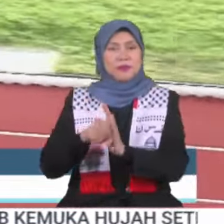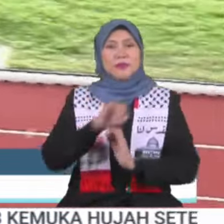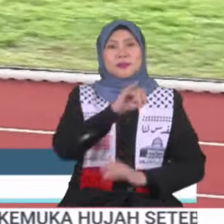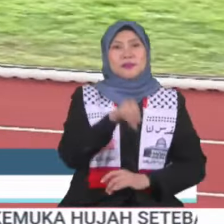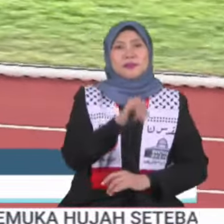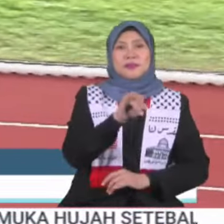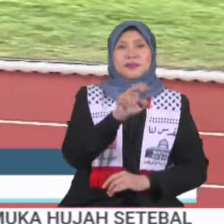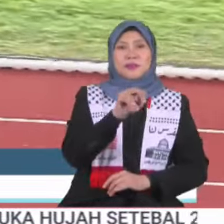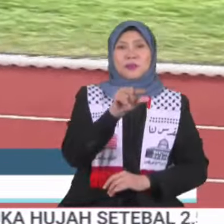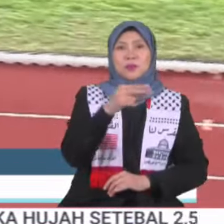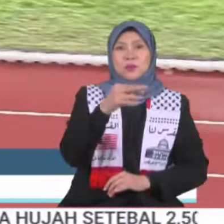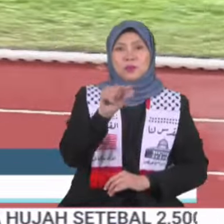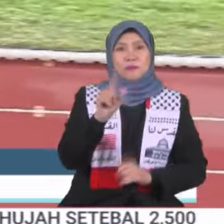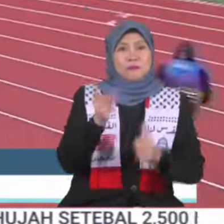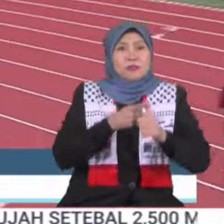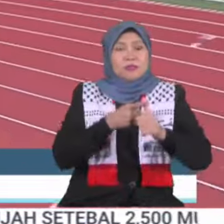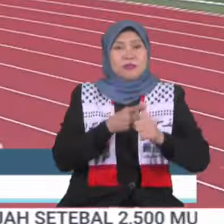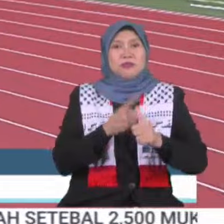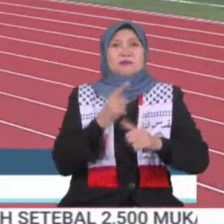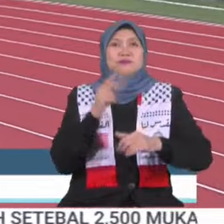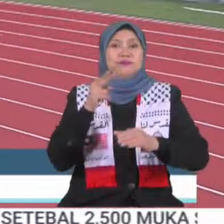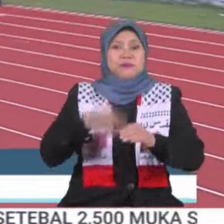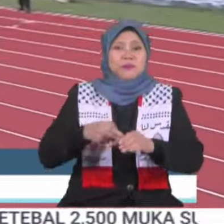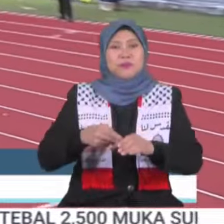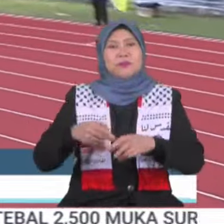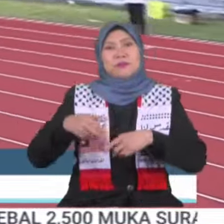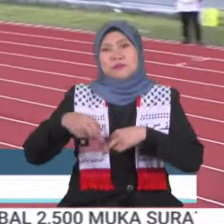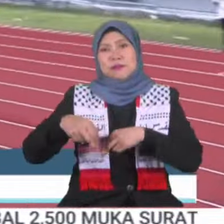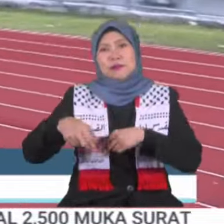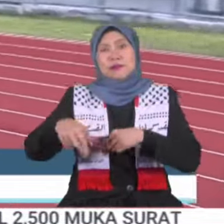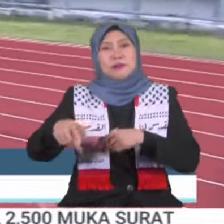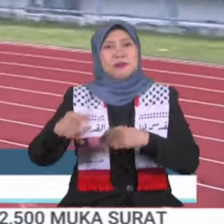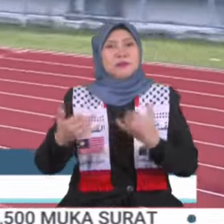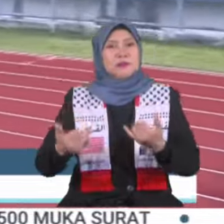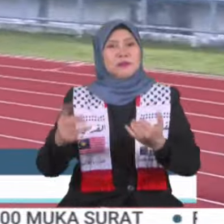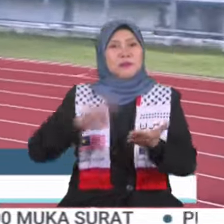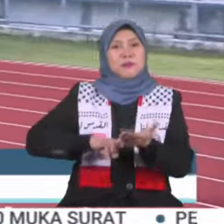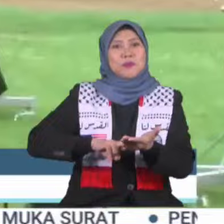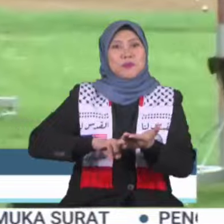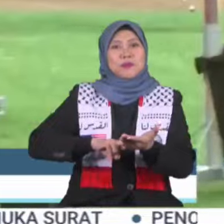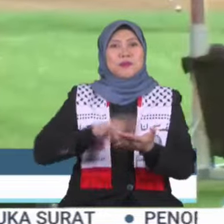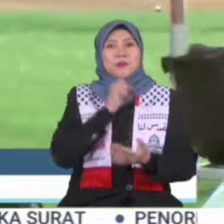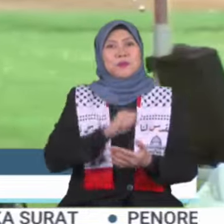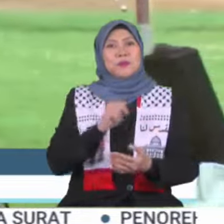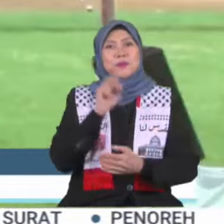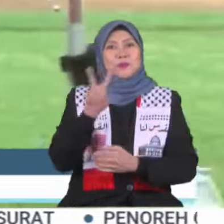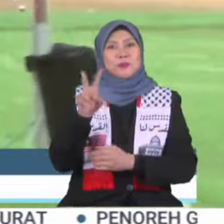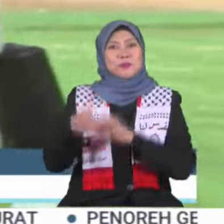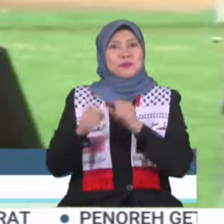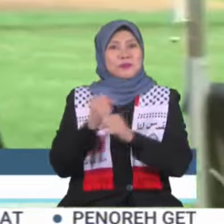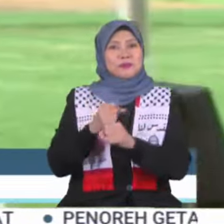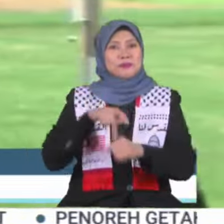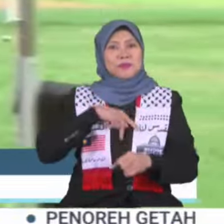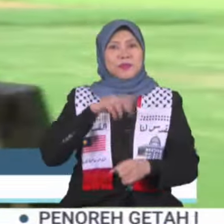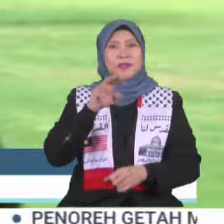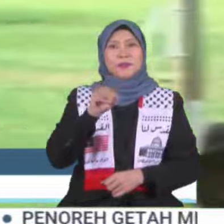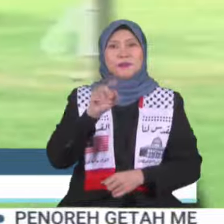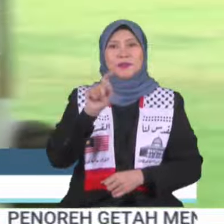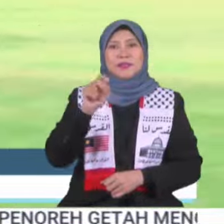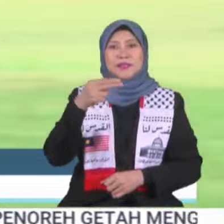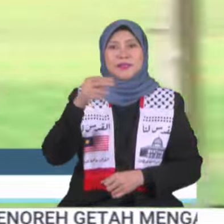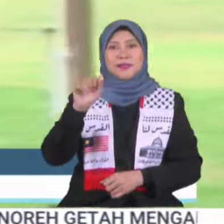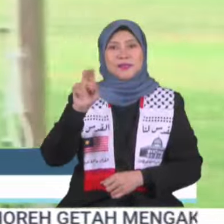Jing Hong yang membuat penampilan sulung di temasya duit tahunan itu meleburkan rekod berusia 20 tahun milik M.